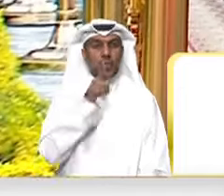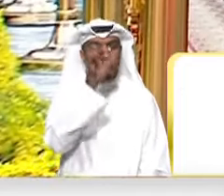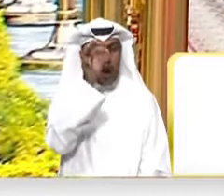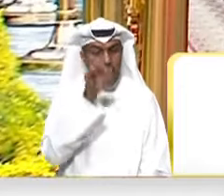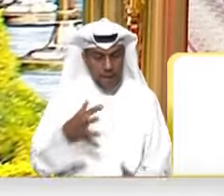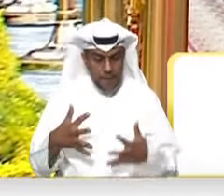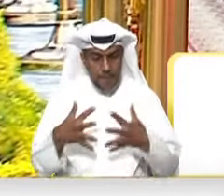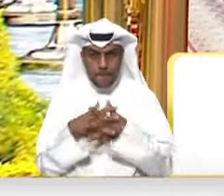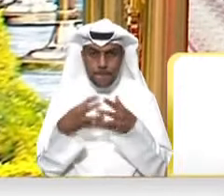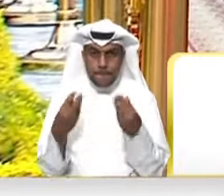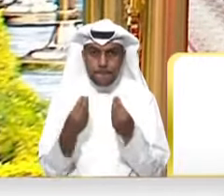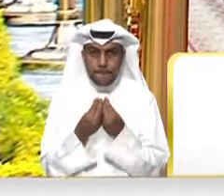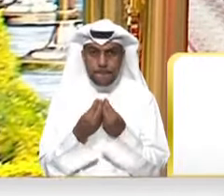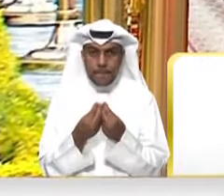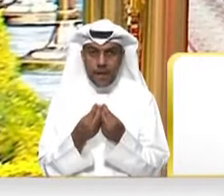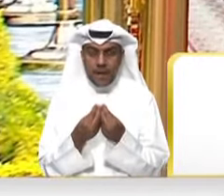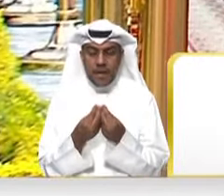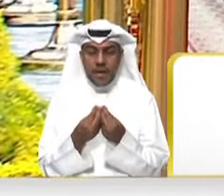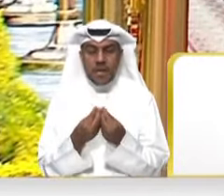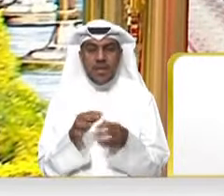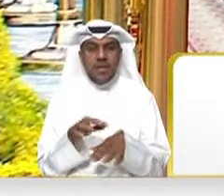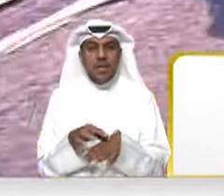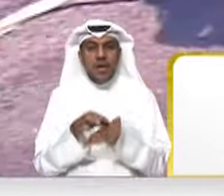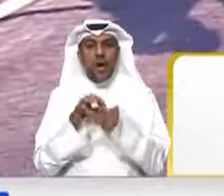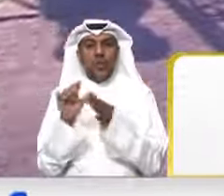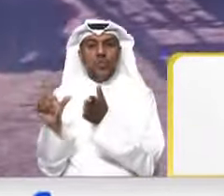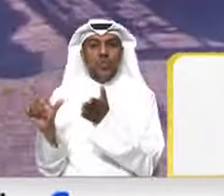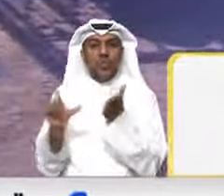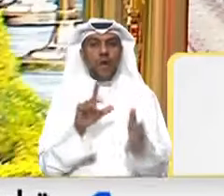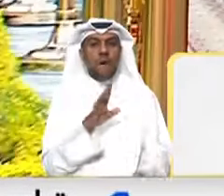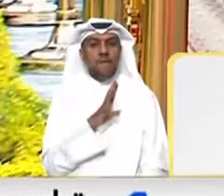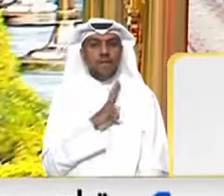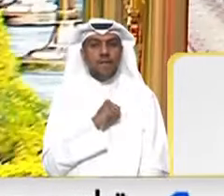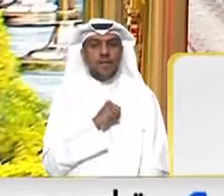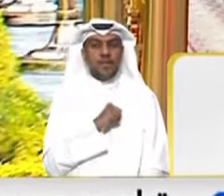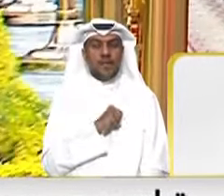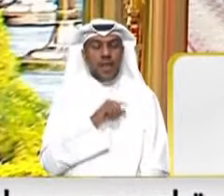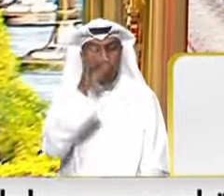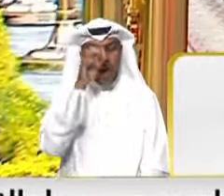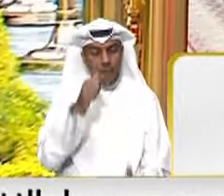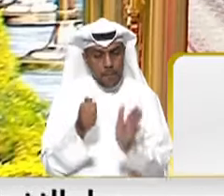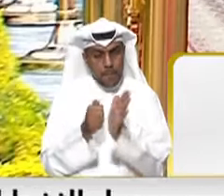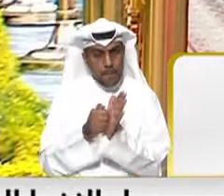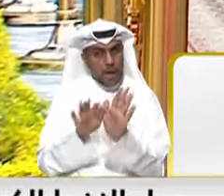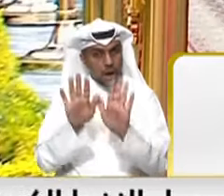التمسك بحق العودة للاجئين الفلسطينيين وقرار الجمعية العامة رقم